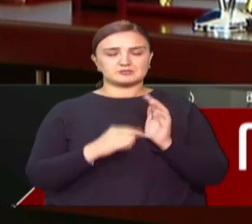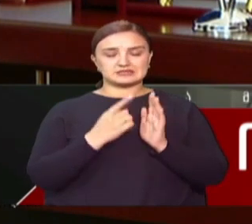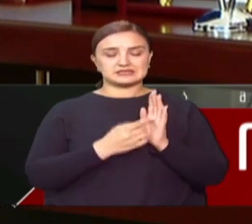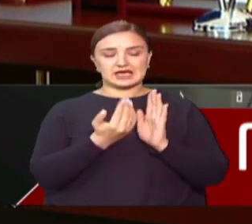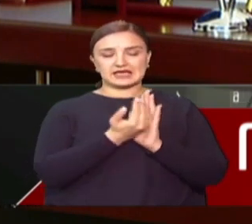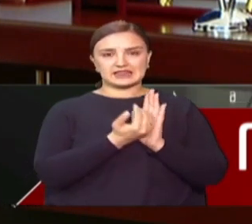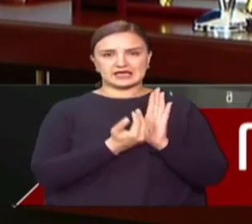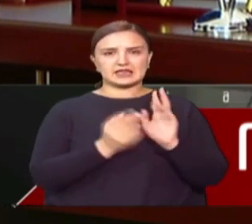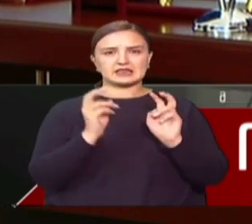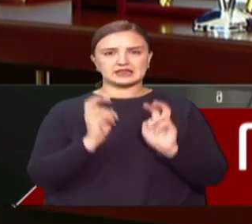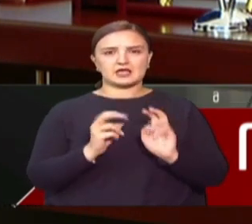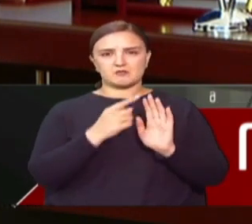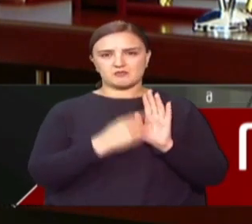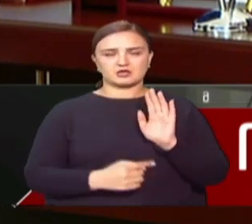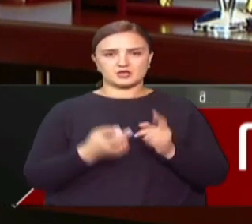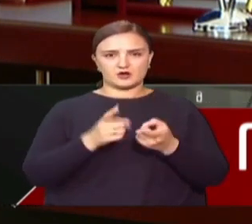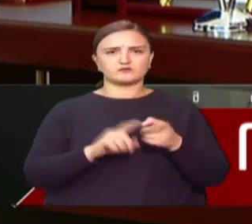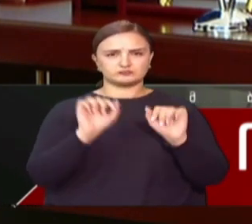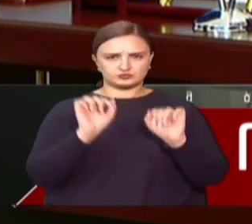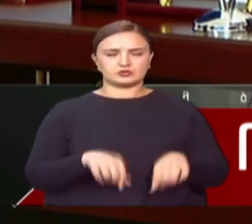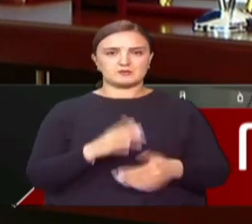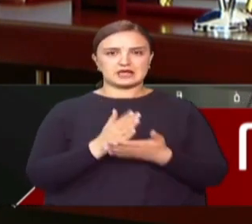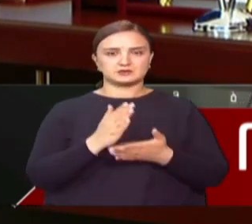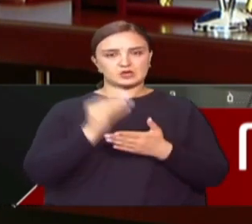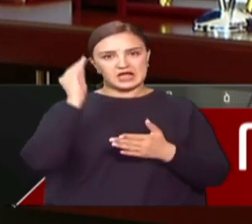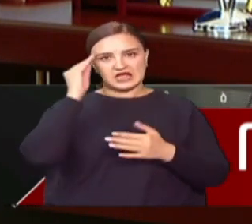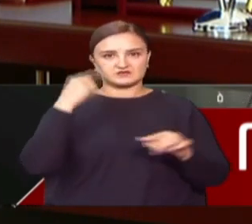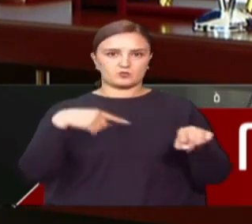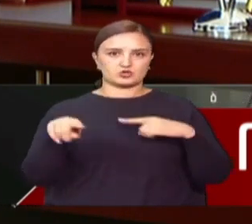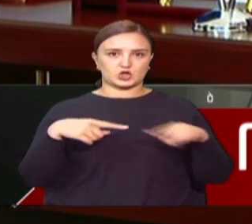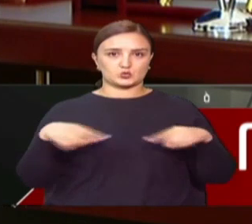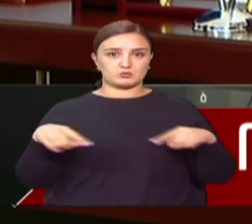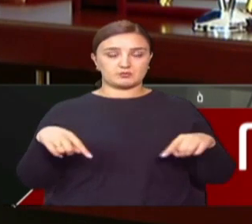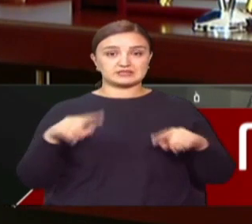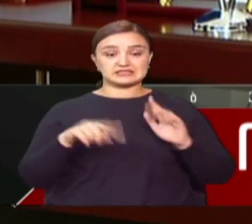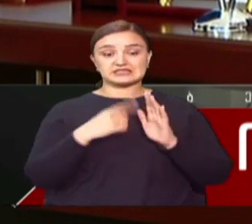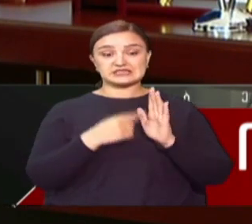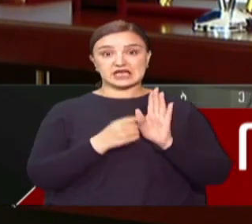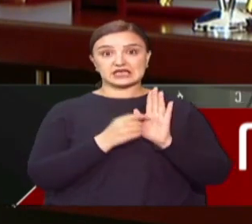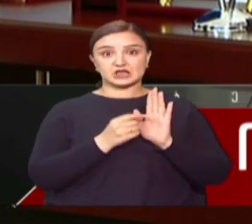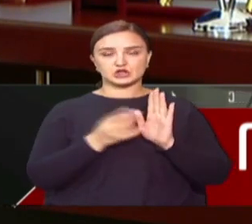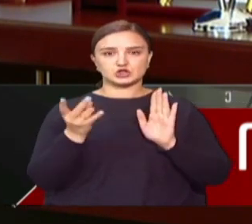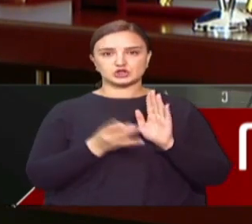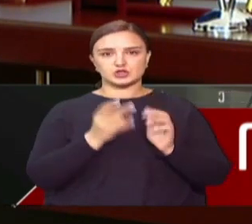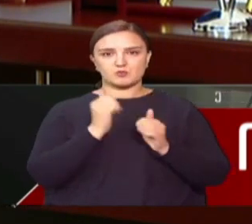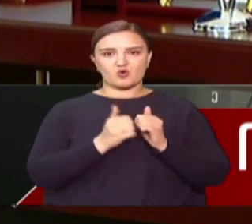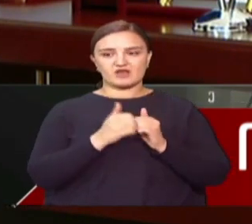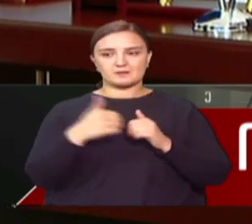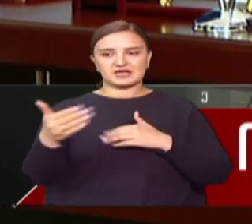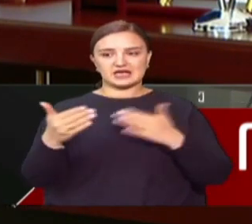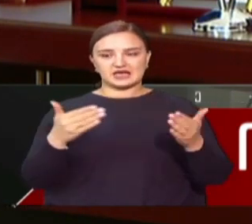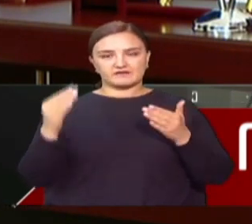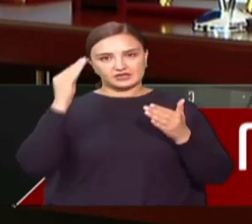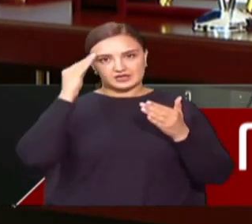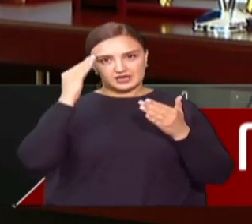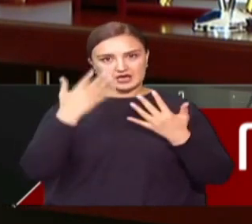bida. Teme biro multen dacă aușire bita cei de la arse bobdes gans xoi boli şehedule bida să citeșcii de balat cum au de xoval mchriv ga analize bă.